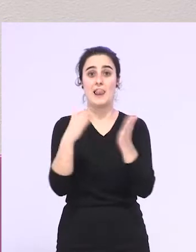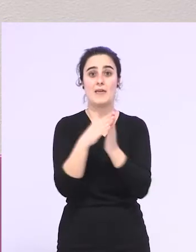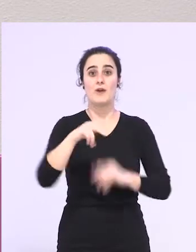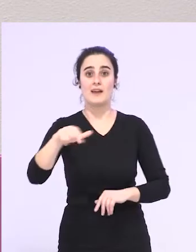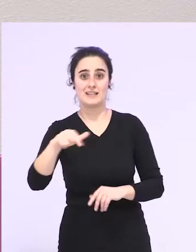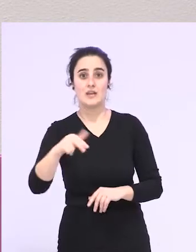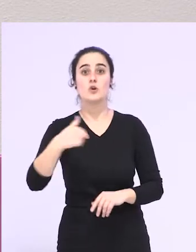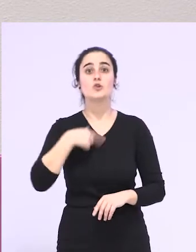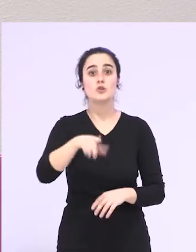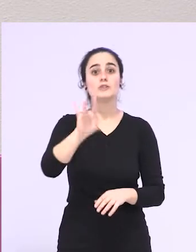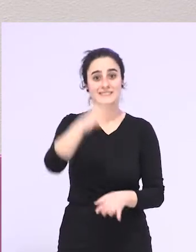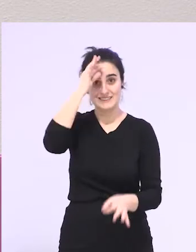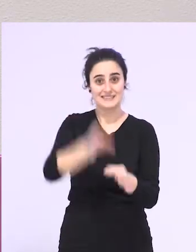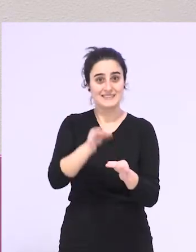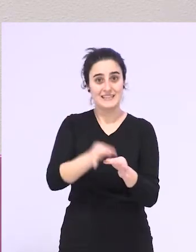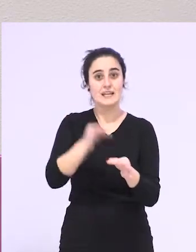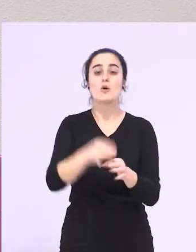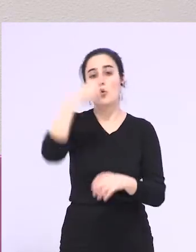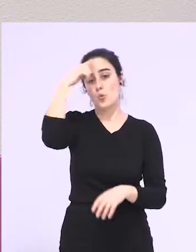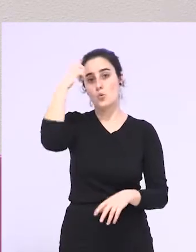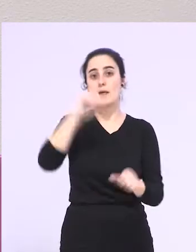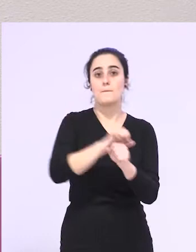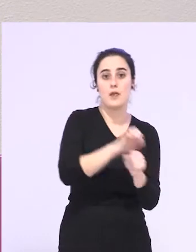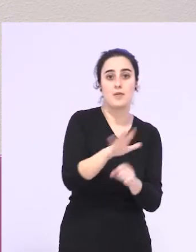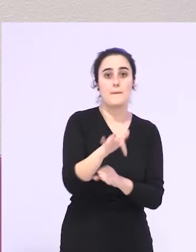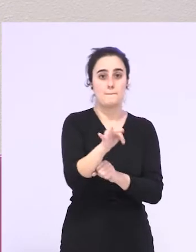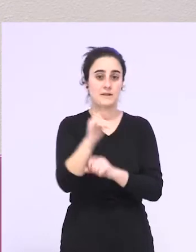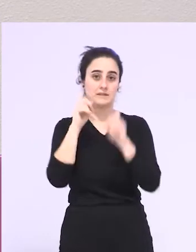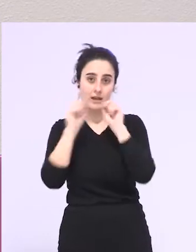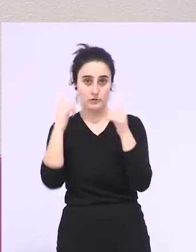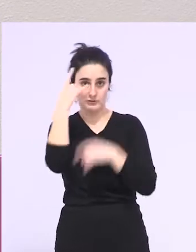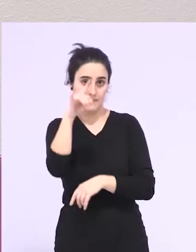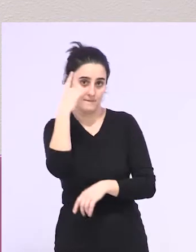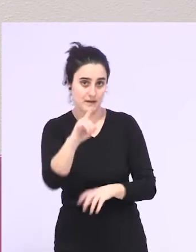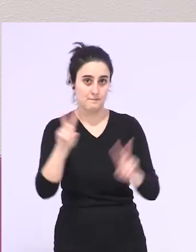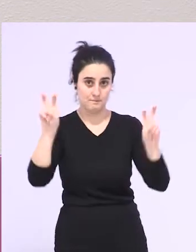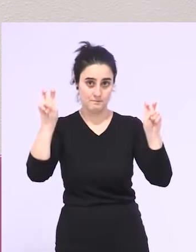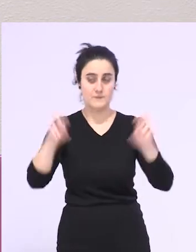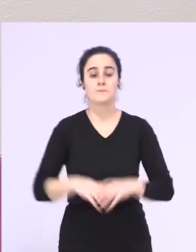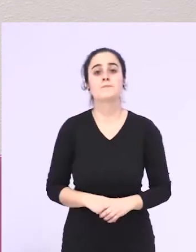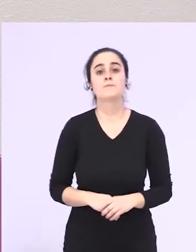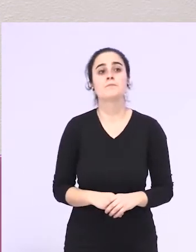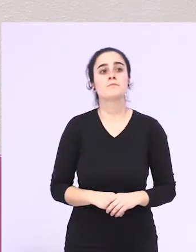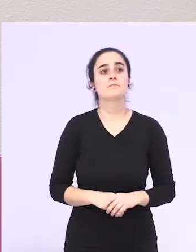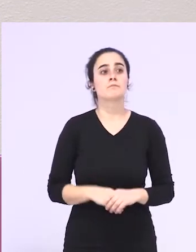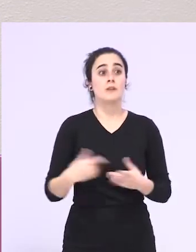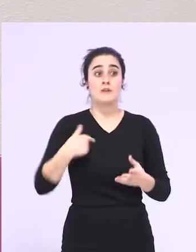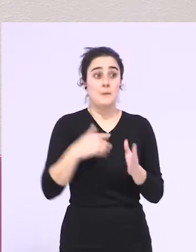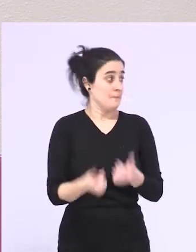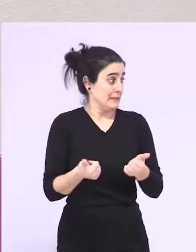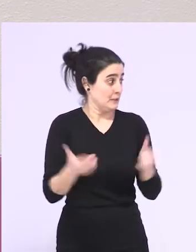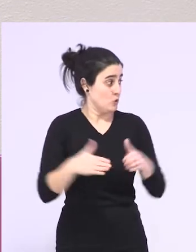Yo si te creo, la cultura, la violación y el caso de San Fermines. Orduan, jakin dezazuen, oain ez ditut ale gehiago